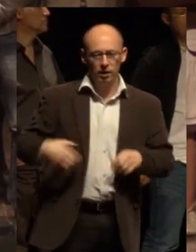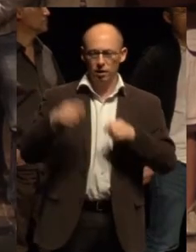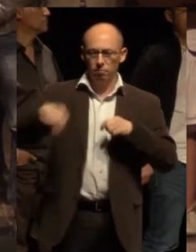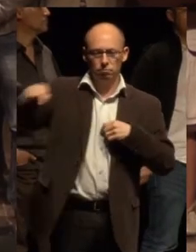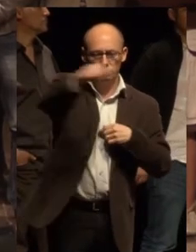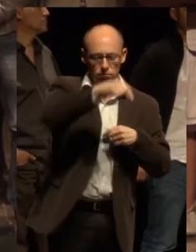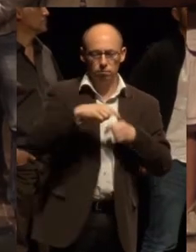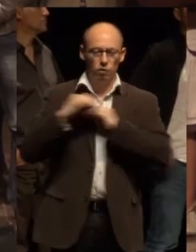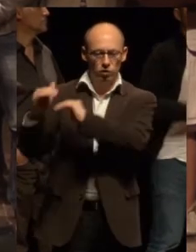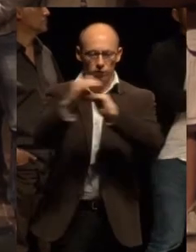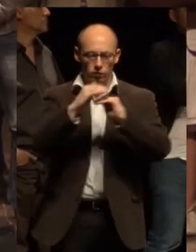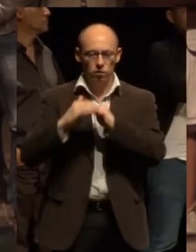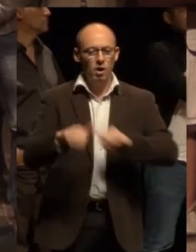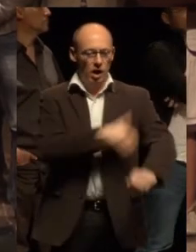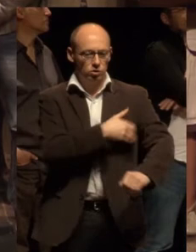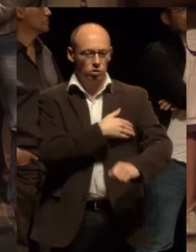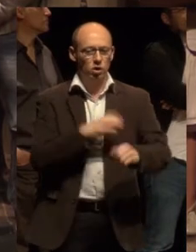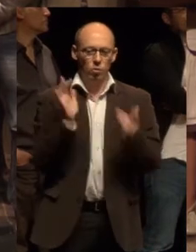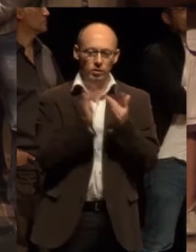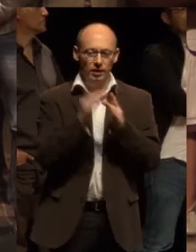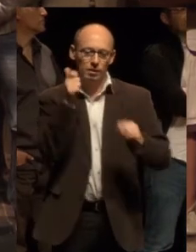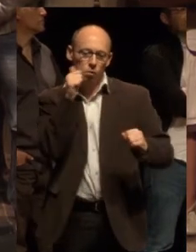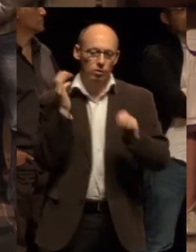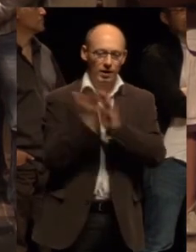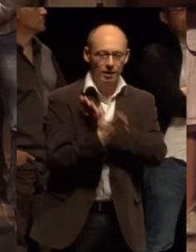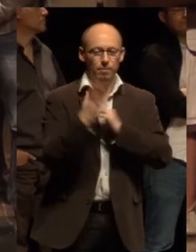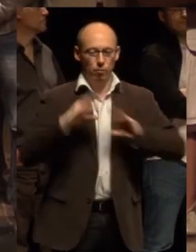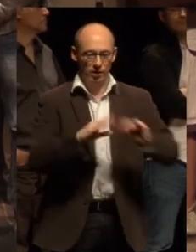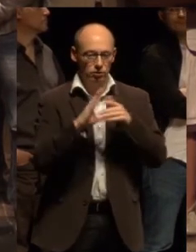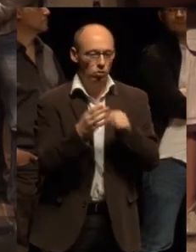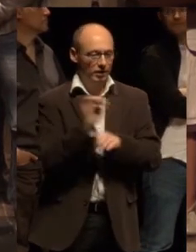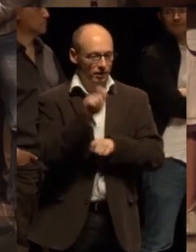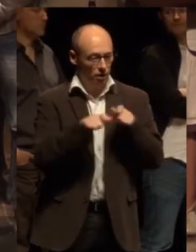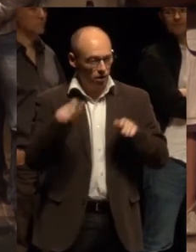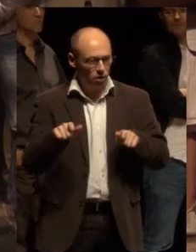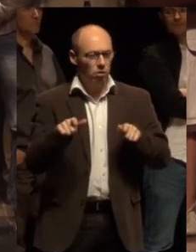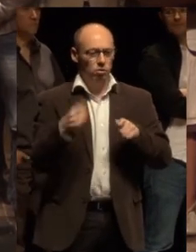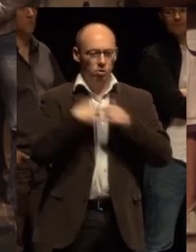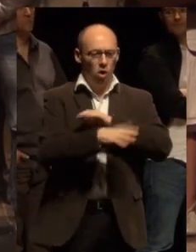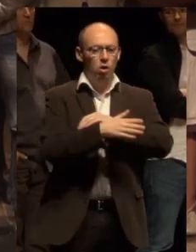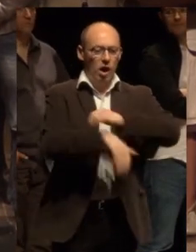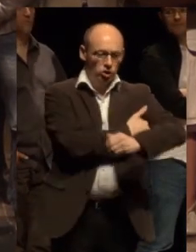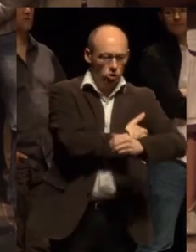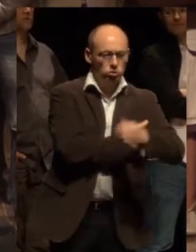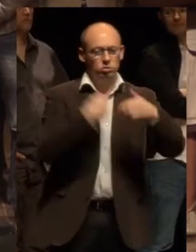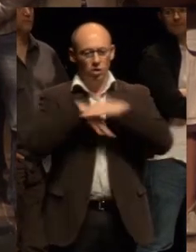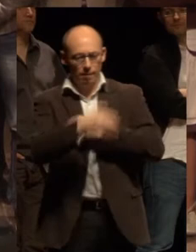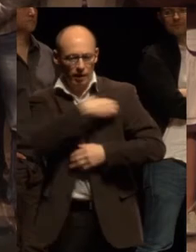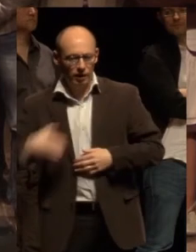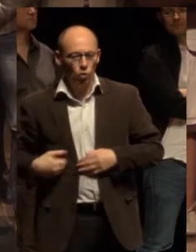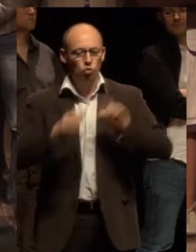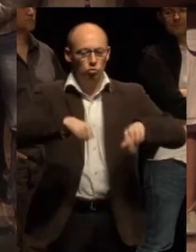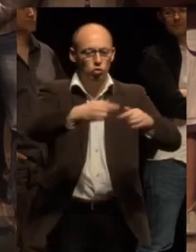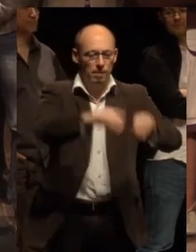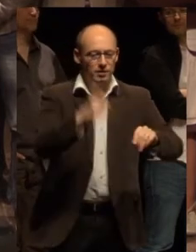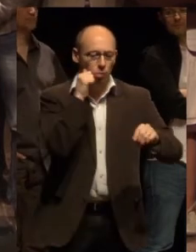vaut notamment pour les agents qui sont au contact de la population, que cela soit en agence, sur le terrain, à la mairie. Nous